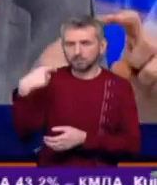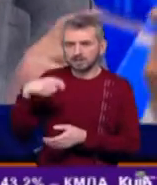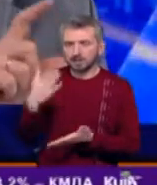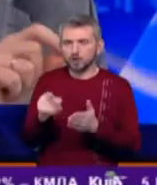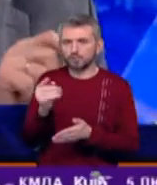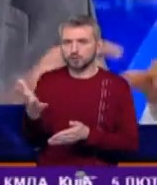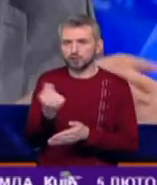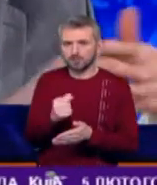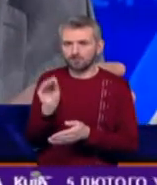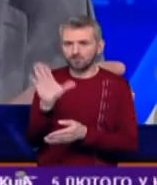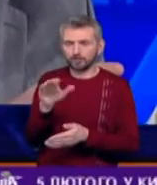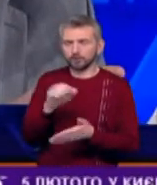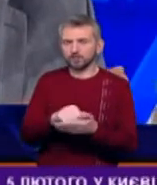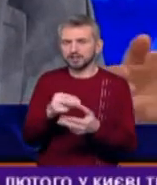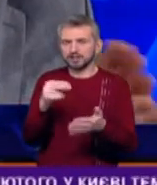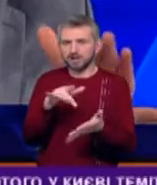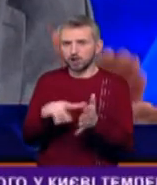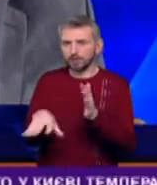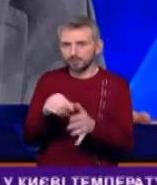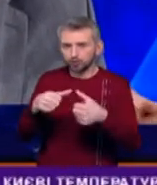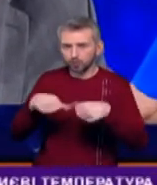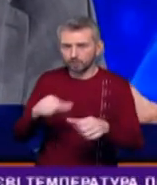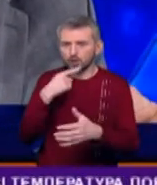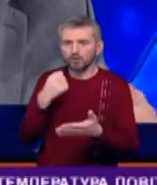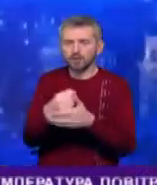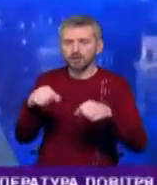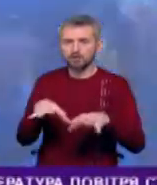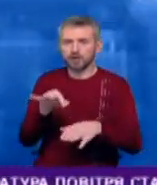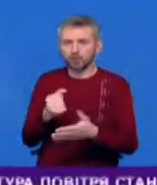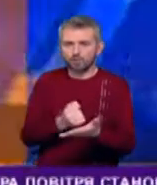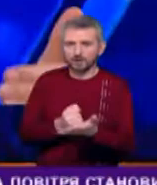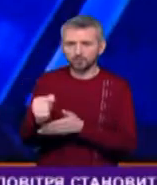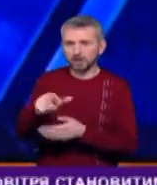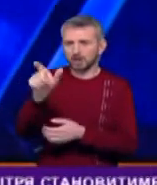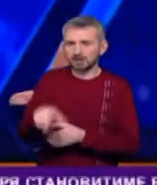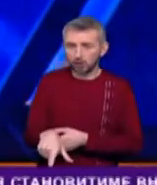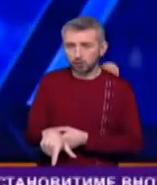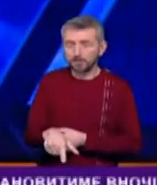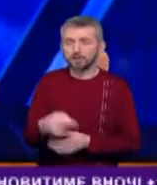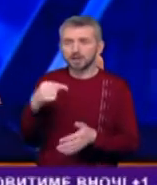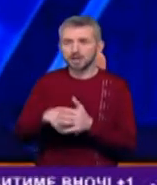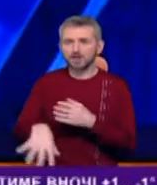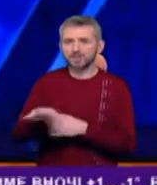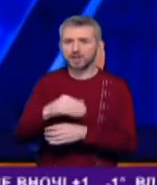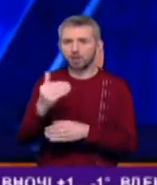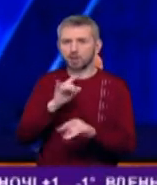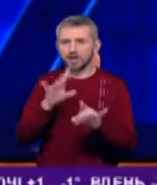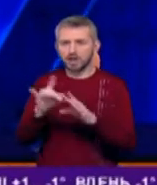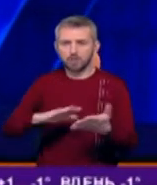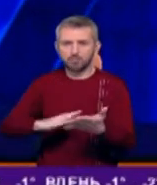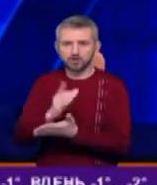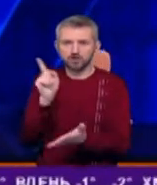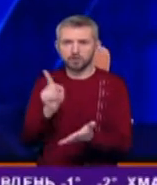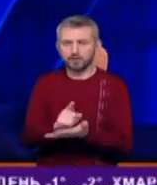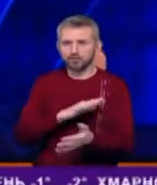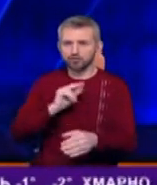він отримав вже посвідку від Центральної виборчої комісії і ухвалила рішення про його висунення кандидатом, значить вся його реклама політична повинна